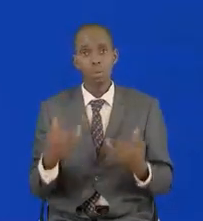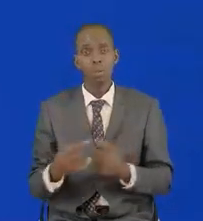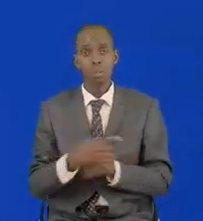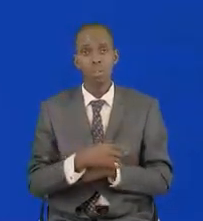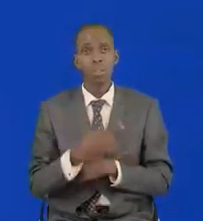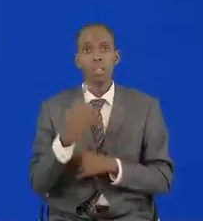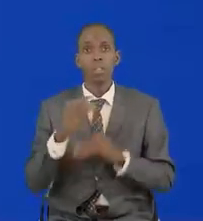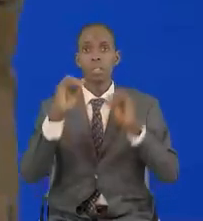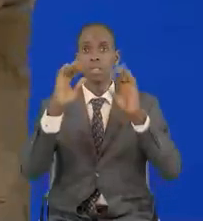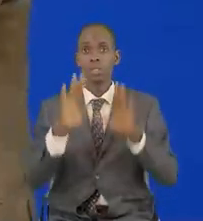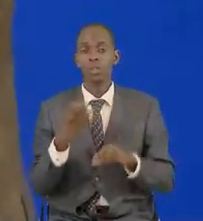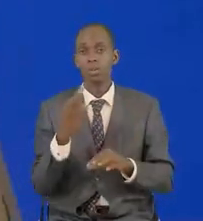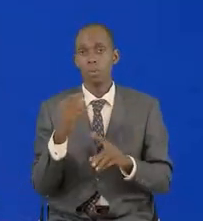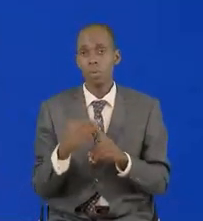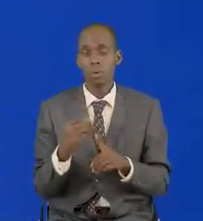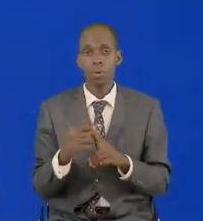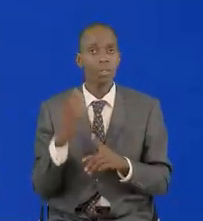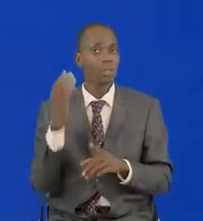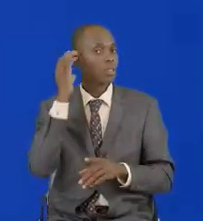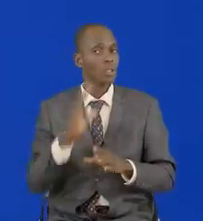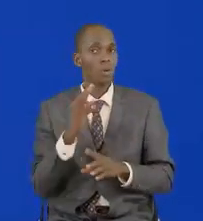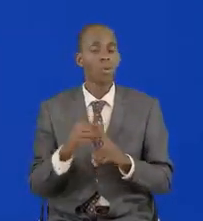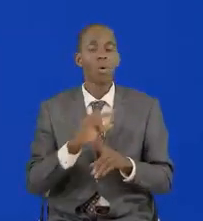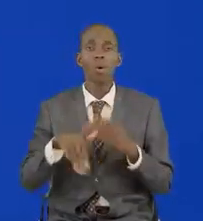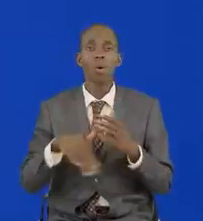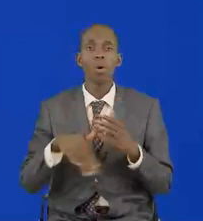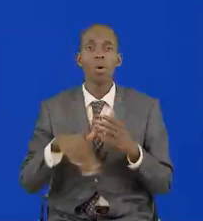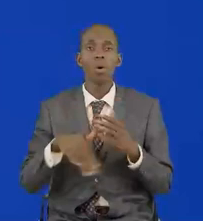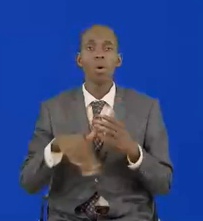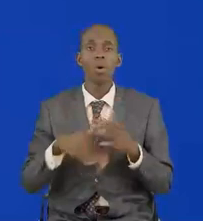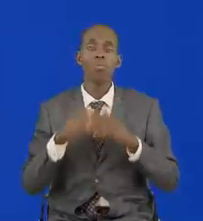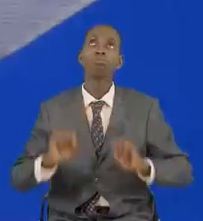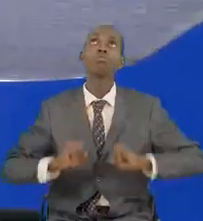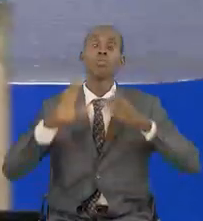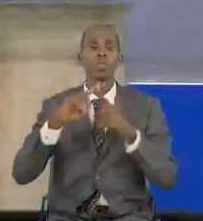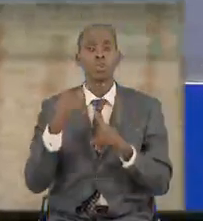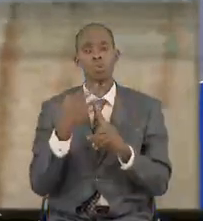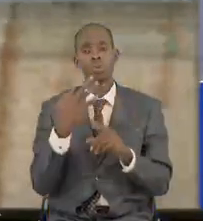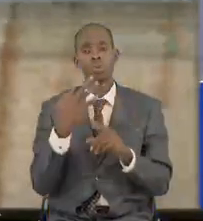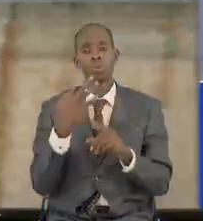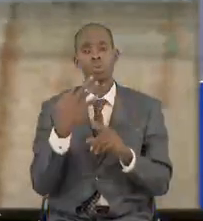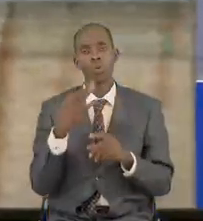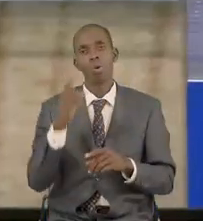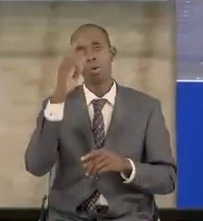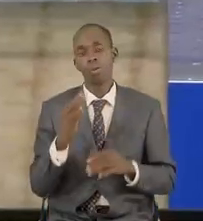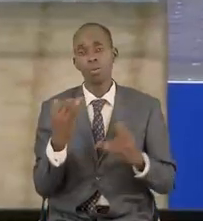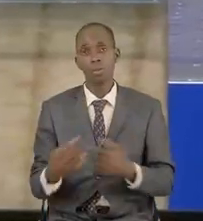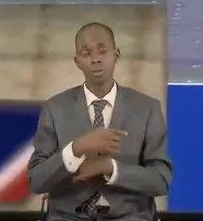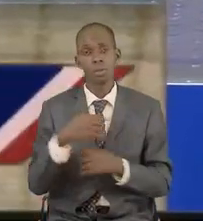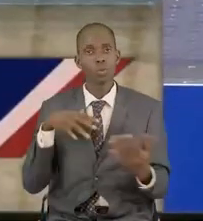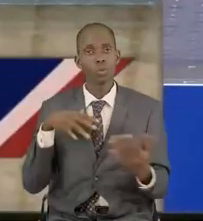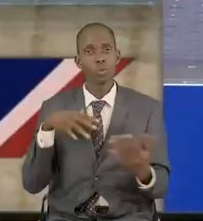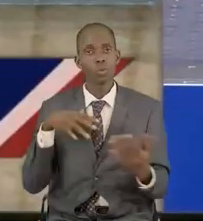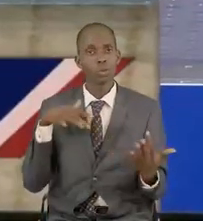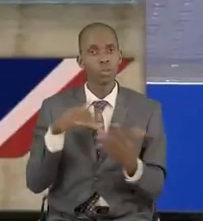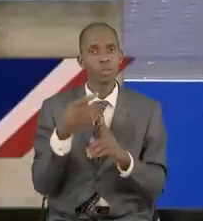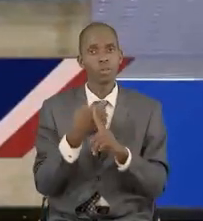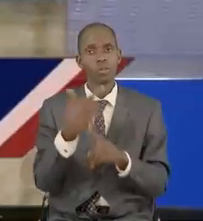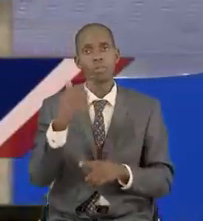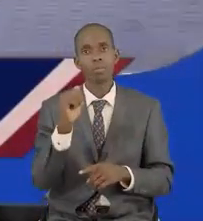et les auditeurs de la parole tous se soumettent à la part de Dieu c'est pourquoi nous allons aujourd'hui au